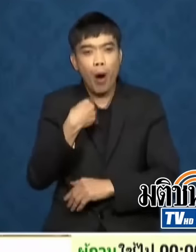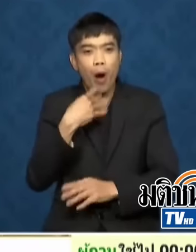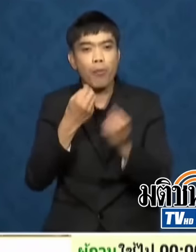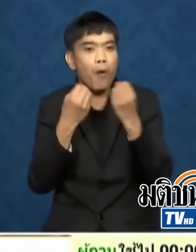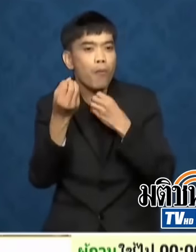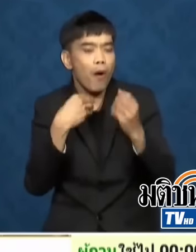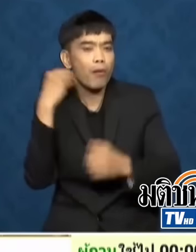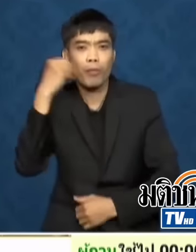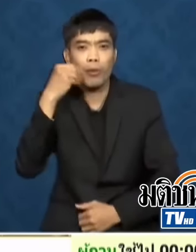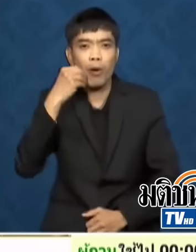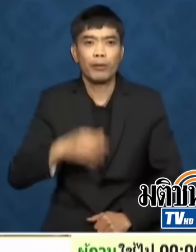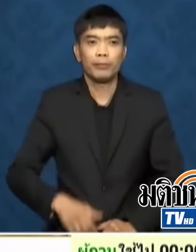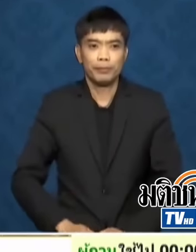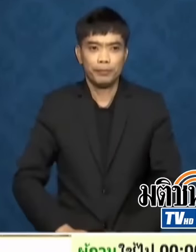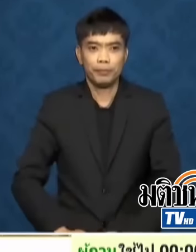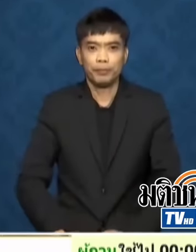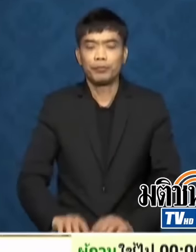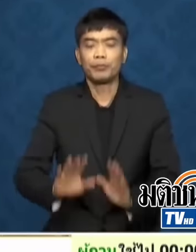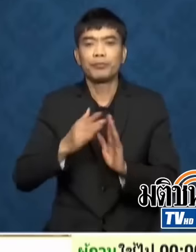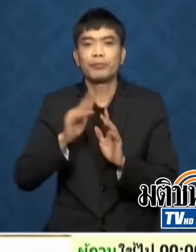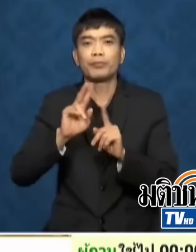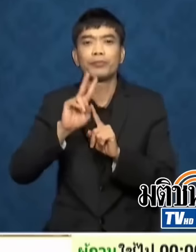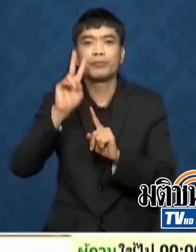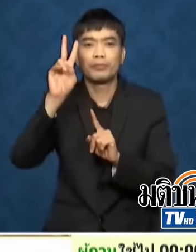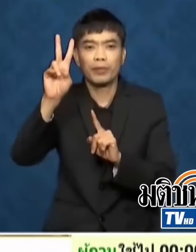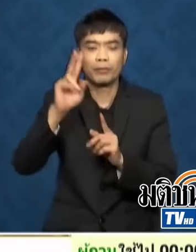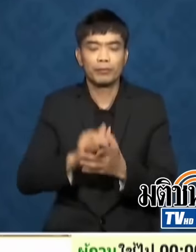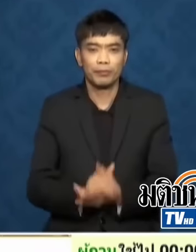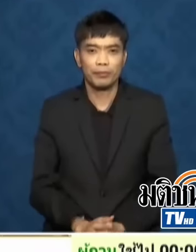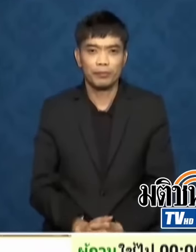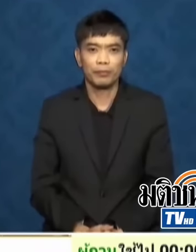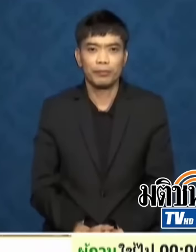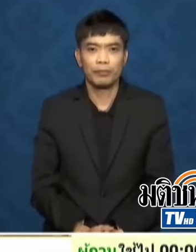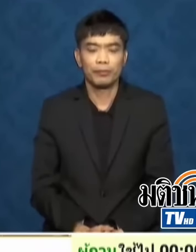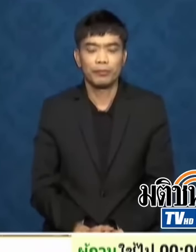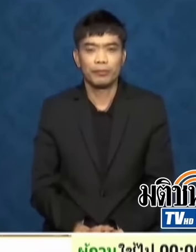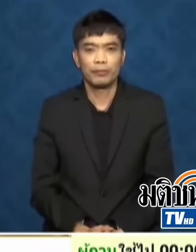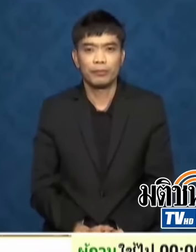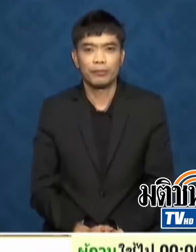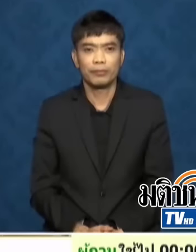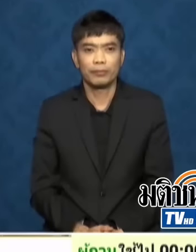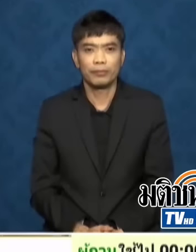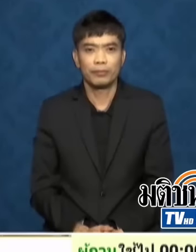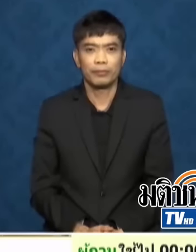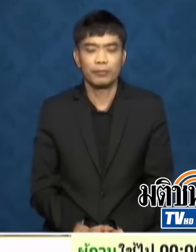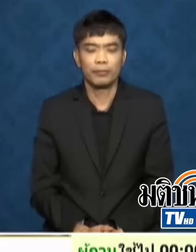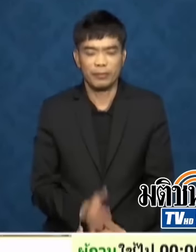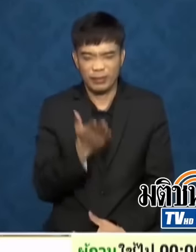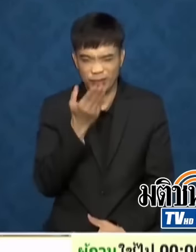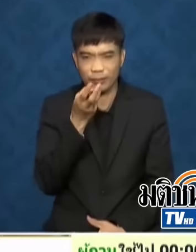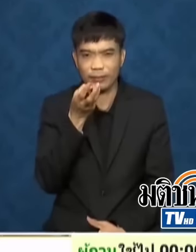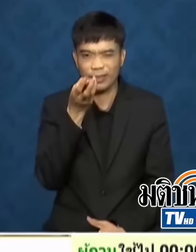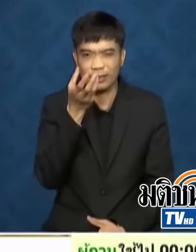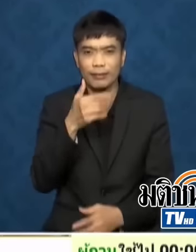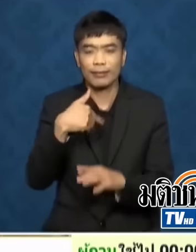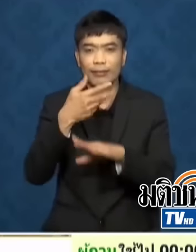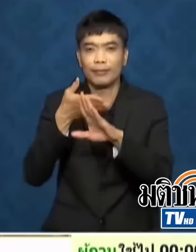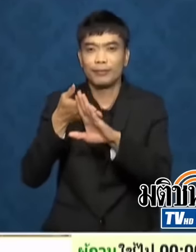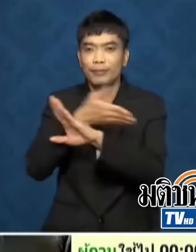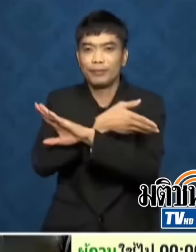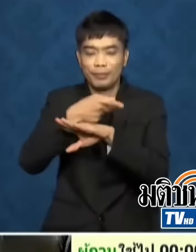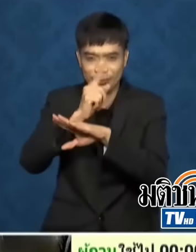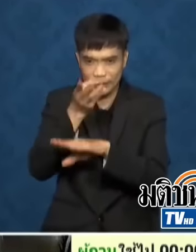พี่ชัยวัฒนาต่อไปประเด็นที่2ครับท่านประธานชี้แจงนิดเดียวครับช ี้ แจงนิดเดียวครับท่านประธาน เดี๋ยวผมก่อนนิดนึงก่อนจะไปถึงกระทู้นะ